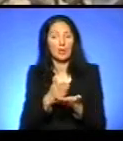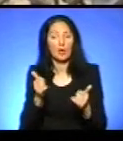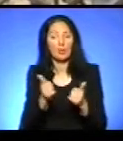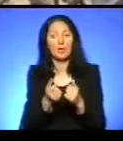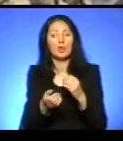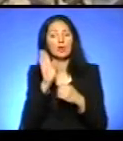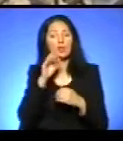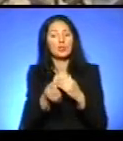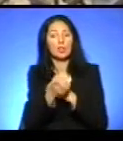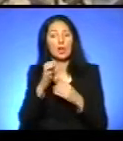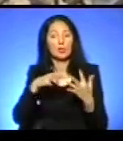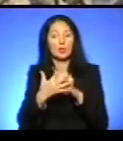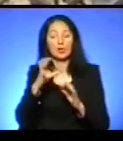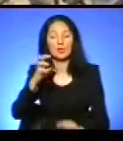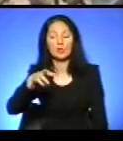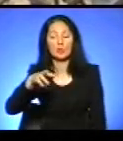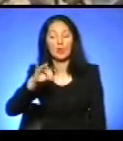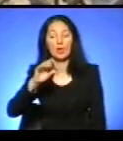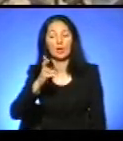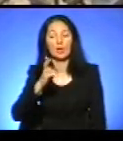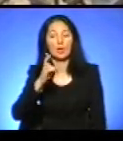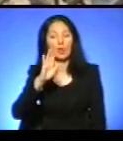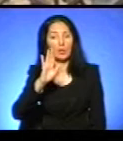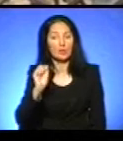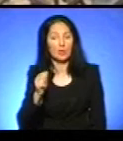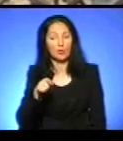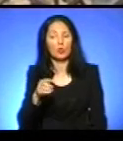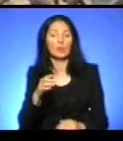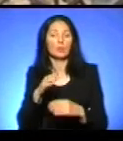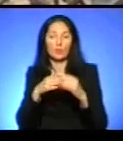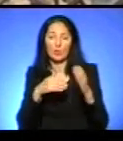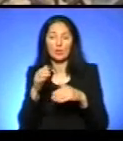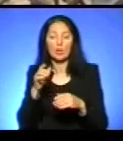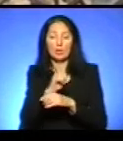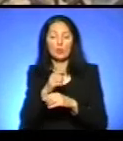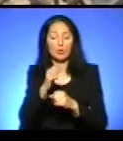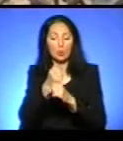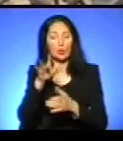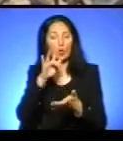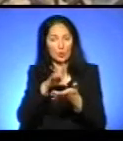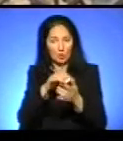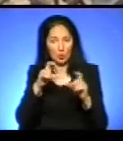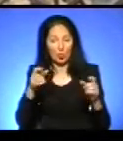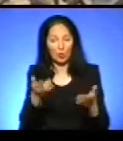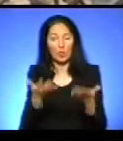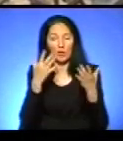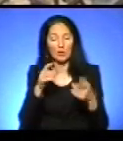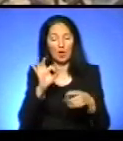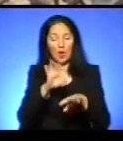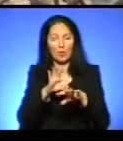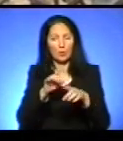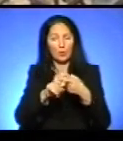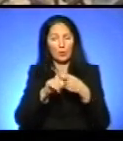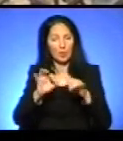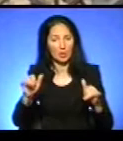у Смиківцях. Саме тут фахівці Тернопільського лабораторного центру виявили хвороботворні бактерії і